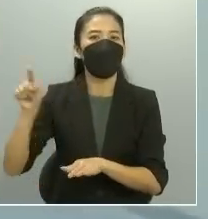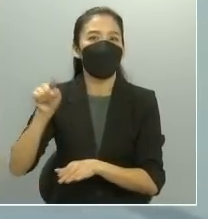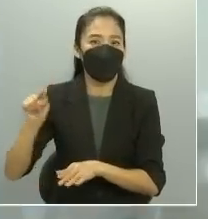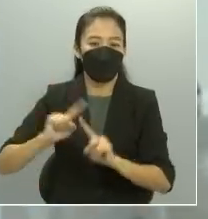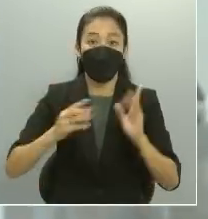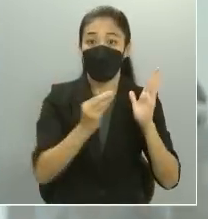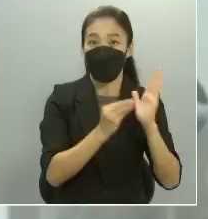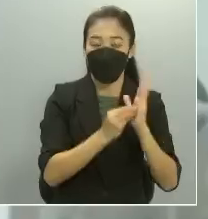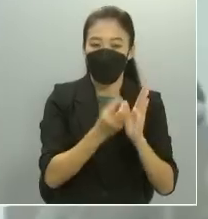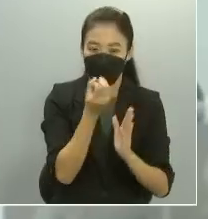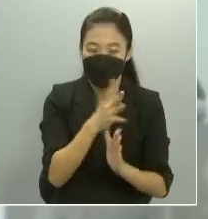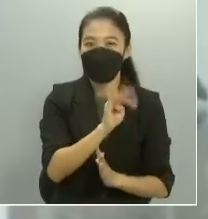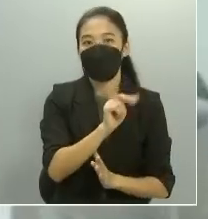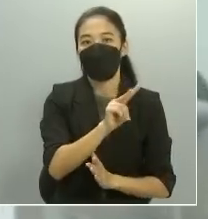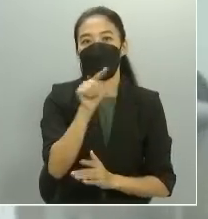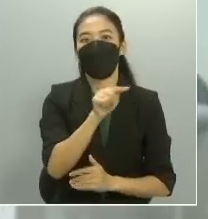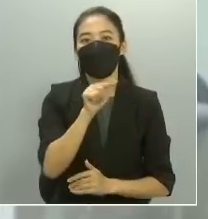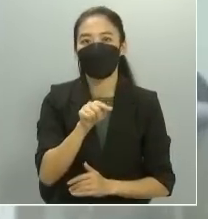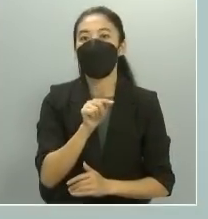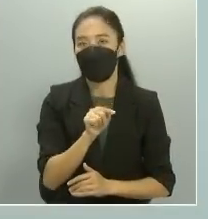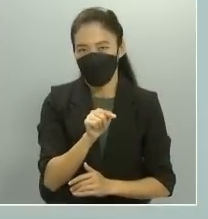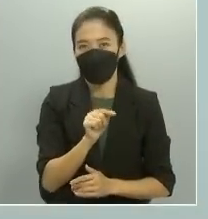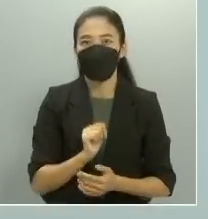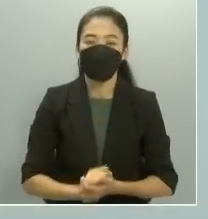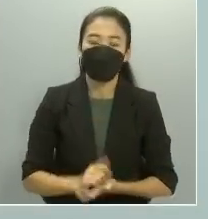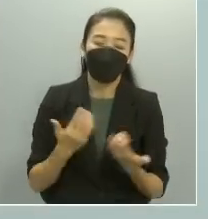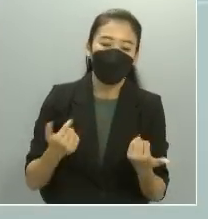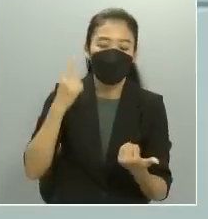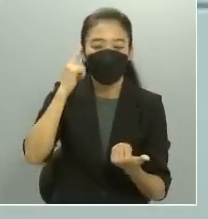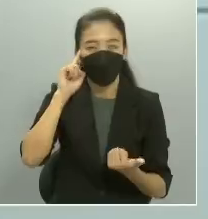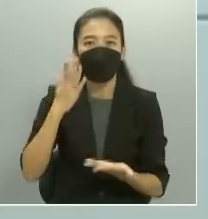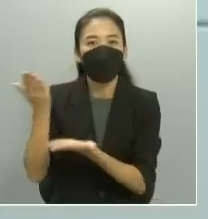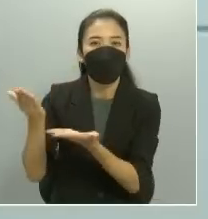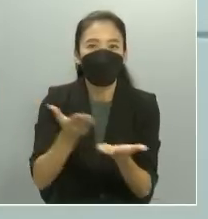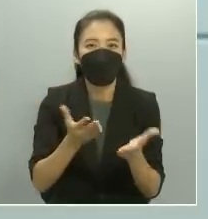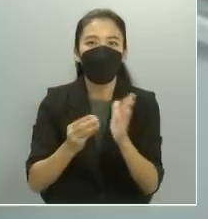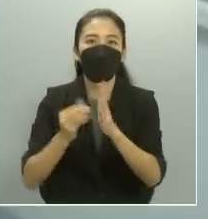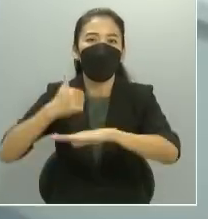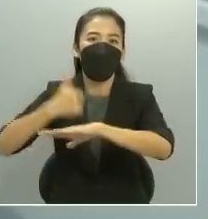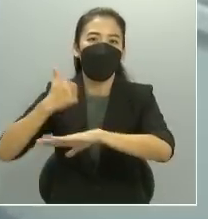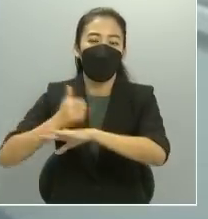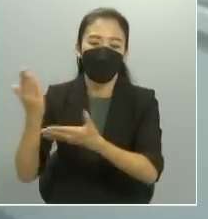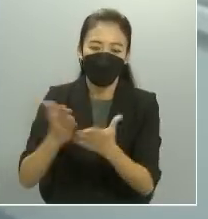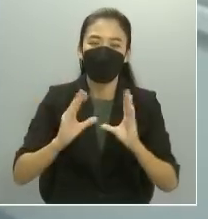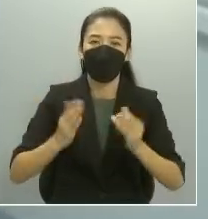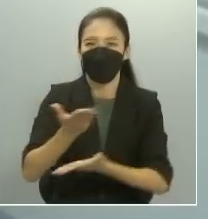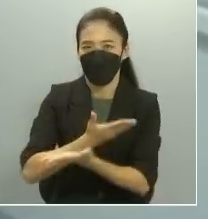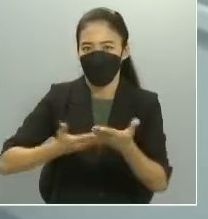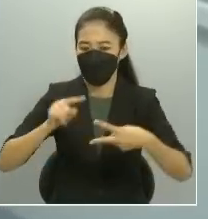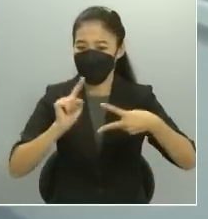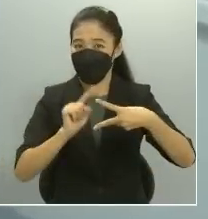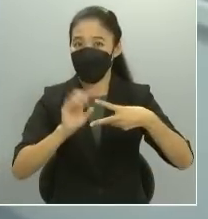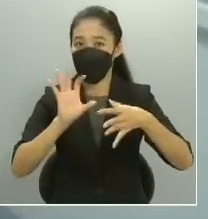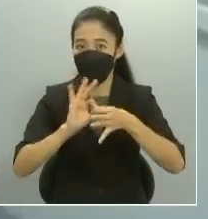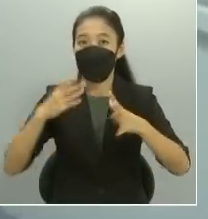มากกว่า 42เปอร์เซ็นต์นั่นแล้วก็ผู้ชมฮะก็เลยจะเรียกประชุมพวกกทมด่วนประเด็นเรื่องข้อที่ 1ลดละเลิก